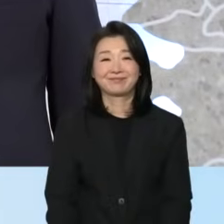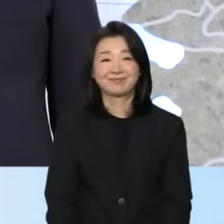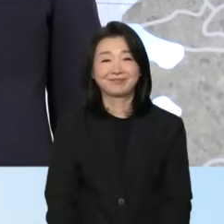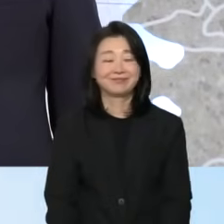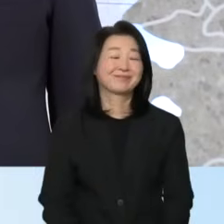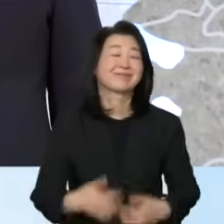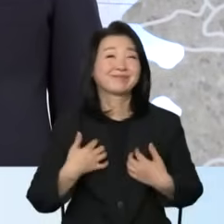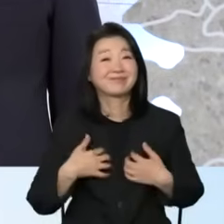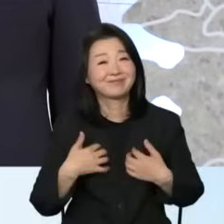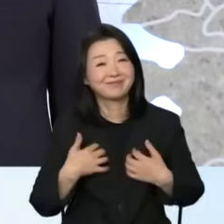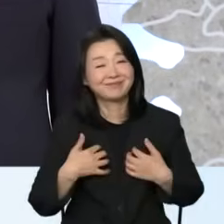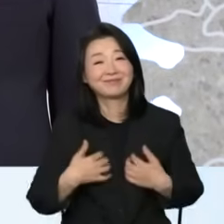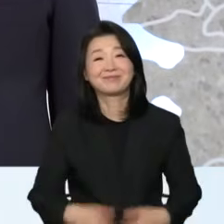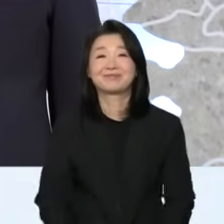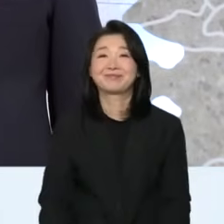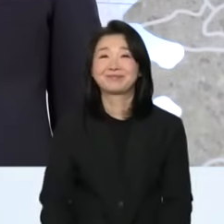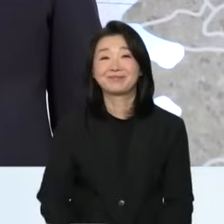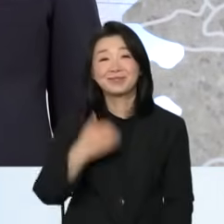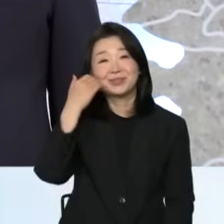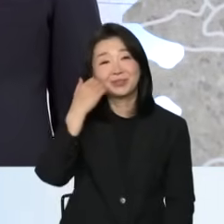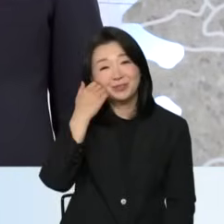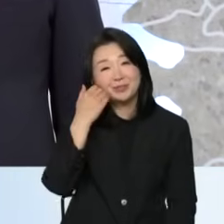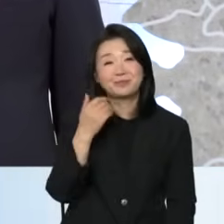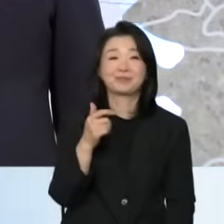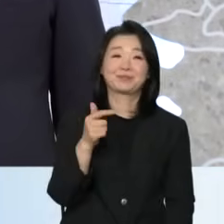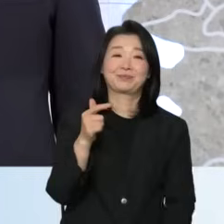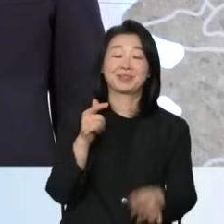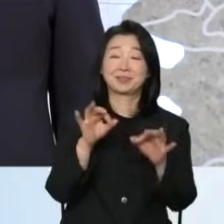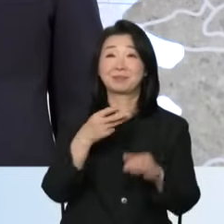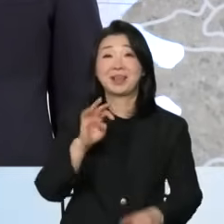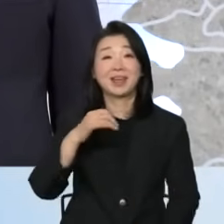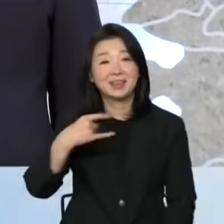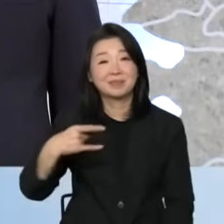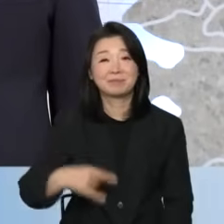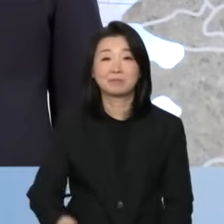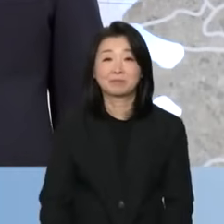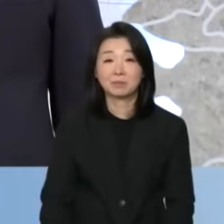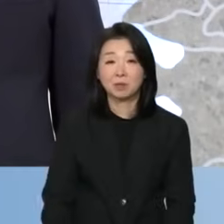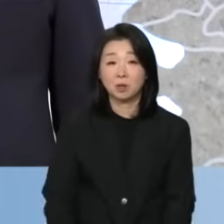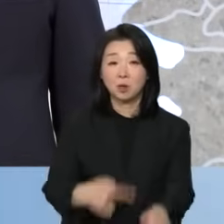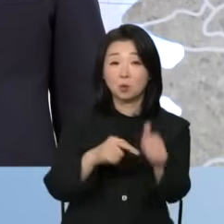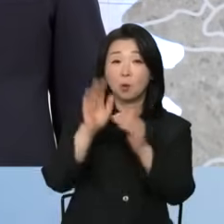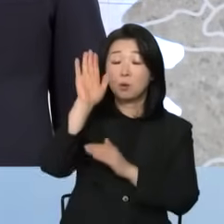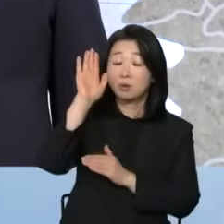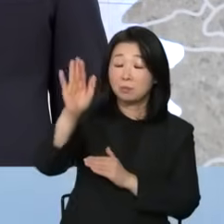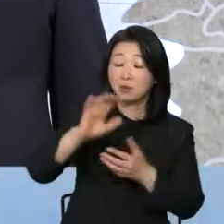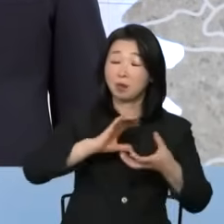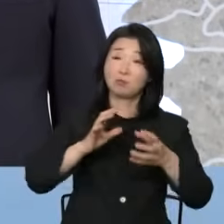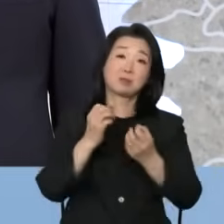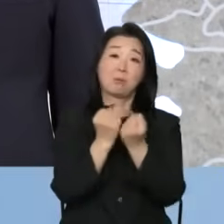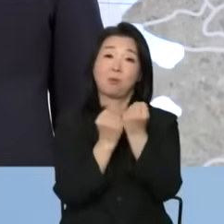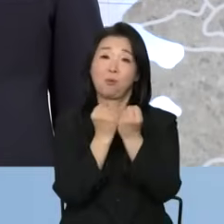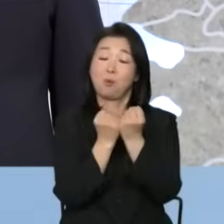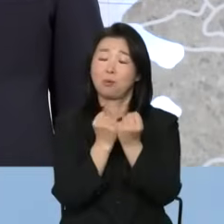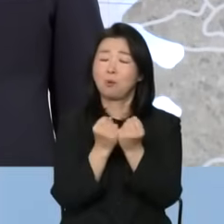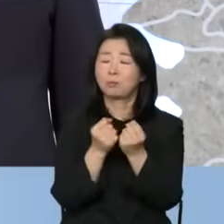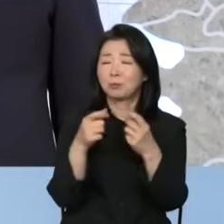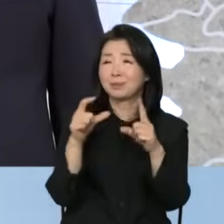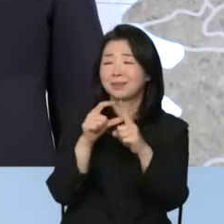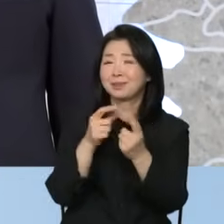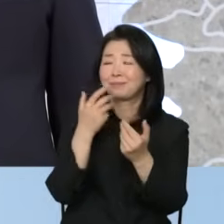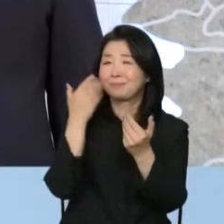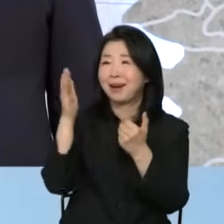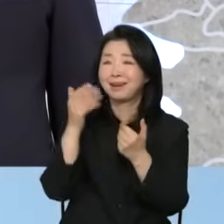네, 반갑습니다. 네. 임태희입니다. 유네스코 교육의 미래, 교육의 미래 국제포럼, 좀 생소한 이름인데요. 어떤